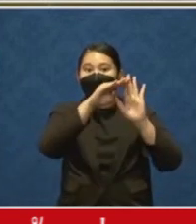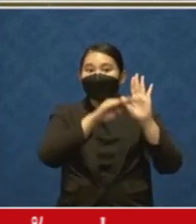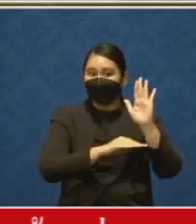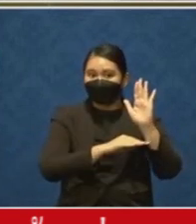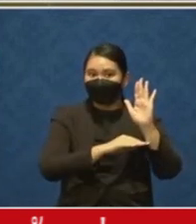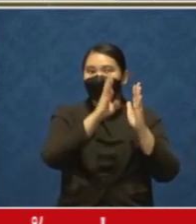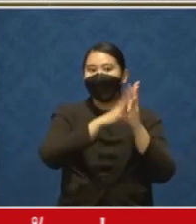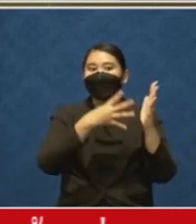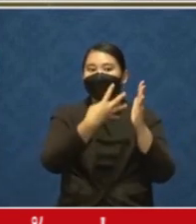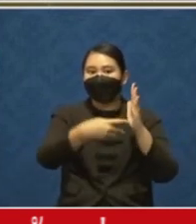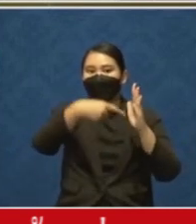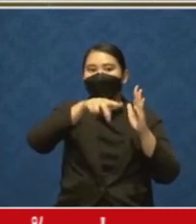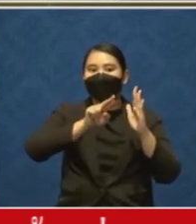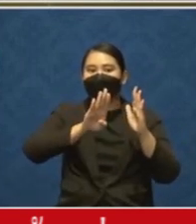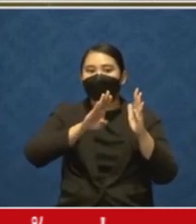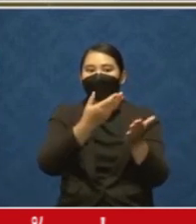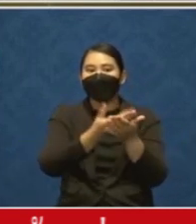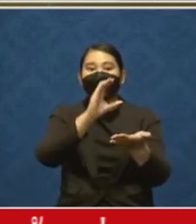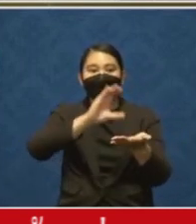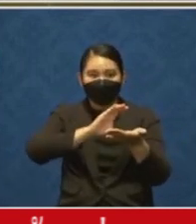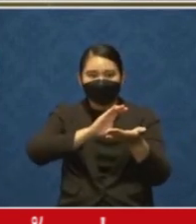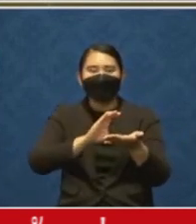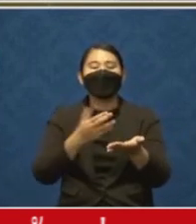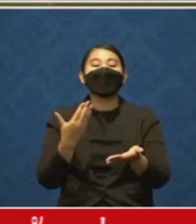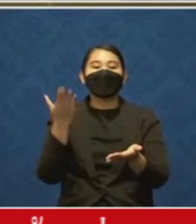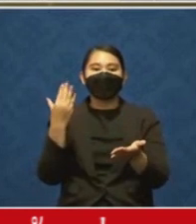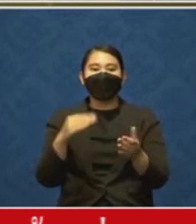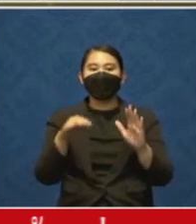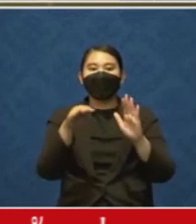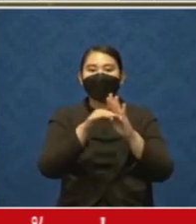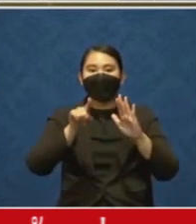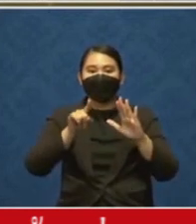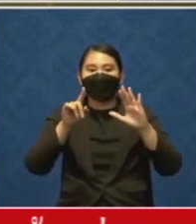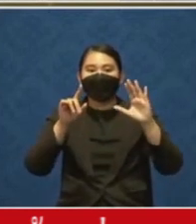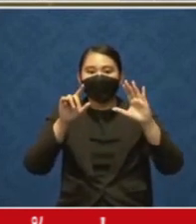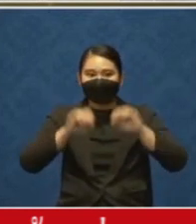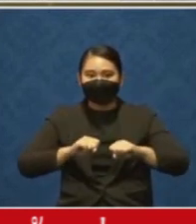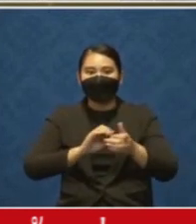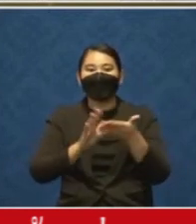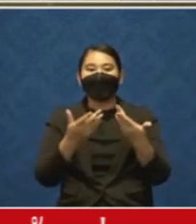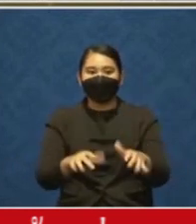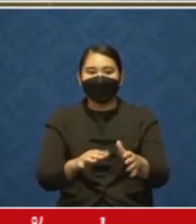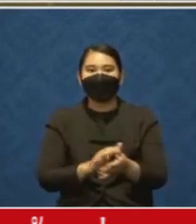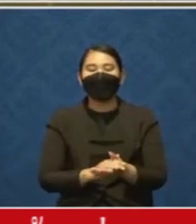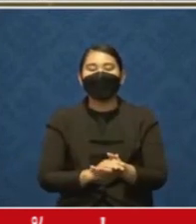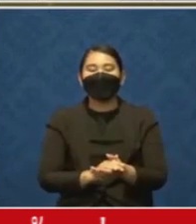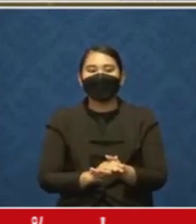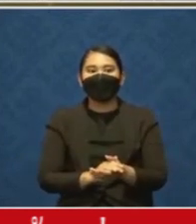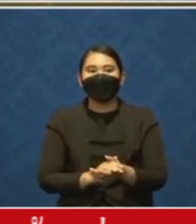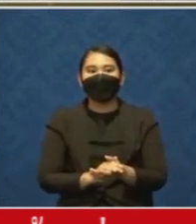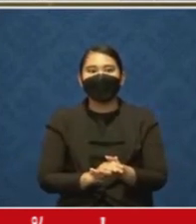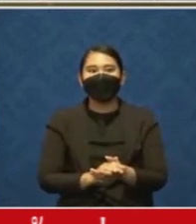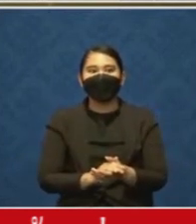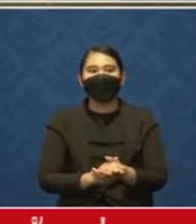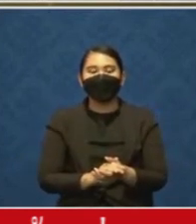บรรจุในพ.ร.บ.งบประมาณที่สภารับหลักการวาระ1ไปก็คือพ.ร.บ.งบประมาณปี2566